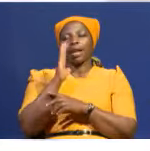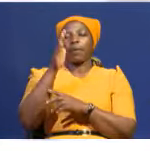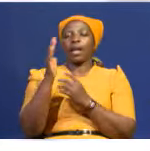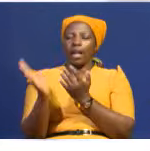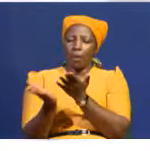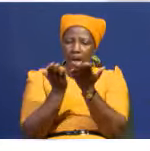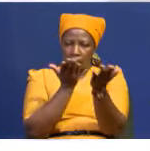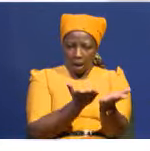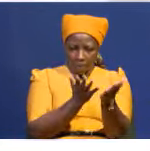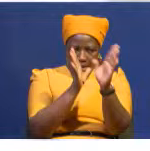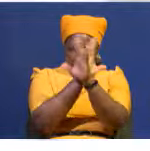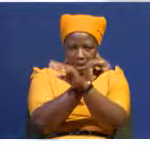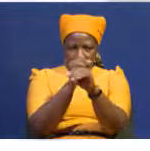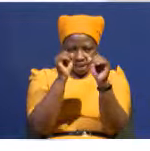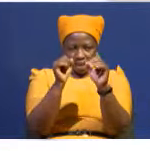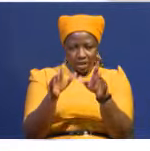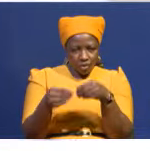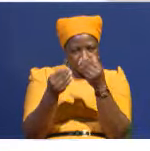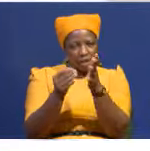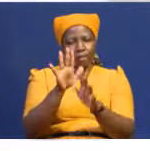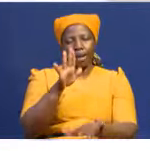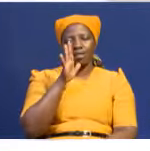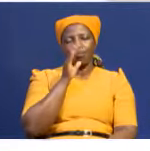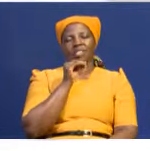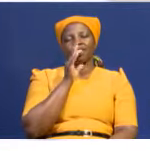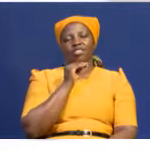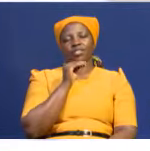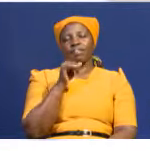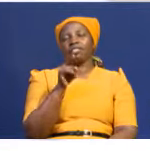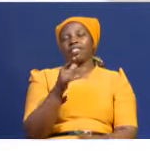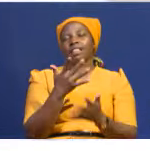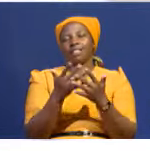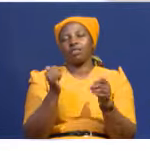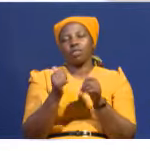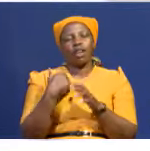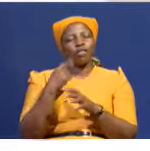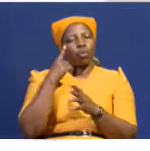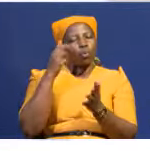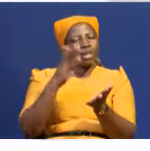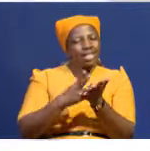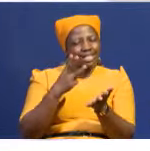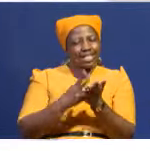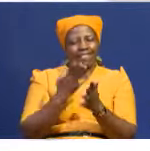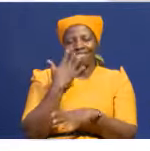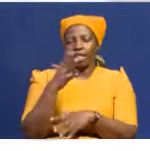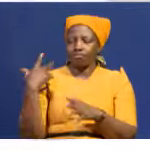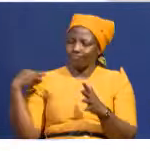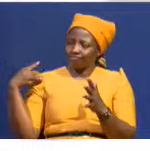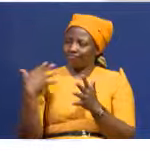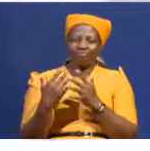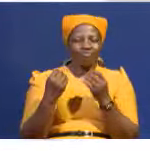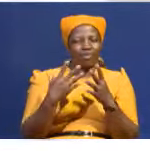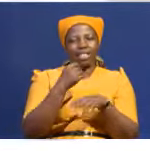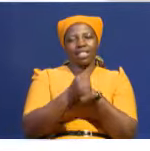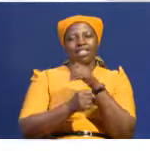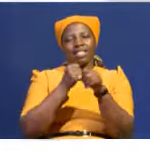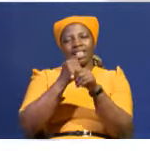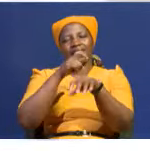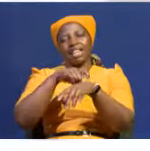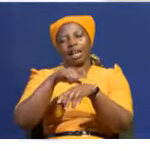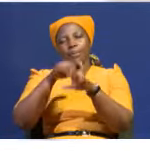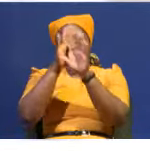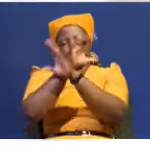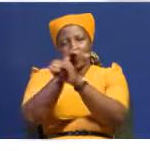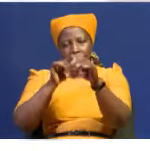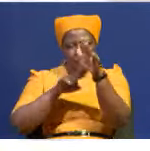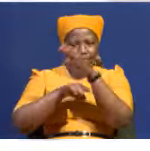kuweza kuzungumzia ama kutoa hotuba yake. Haya ni mambo ambayo tumekuwa tukiyashuhudia miaka nenda miaka rudi, wakati rais wanapoingia katika mabunge